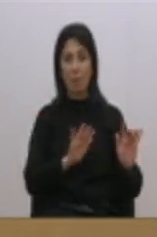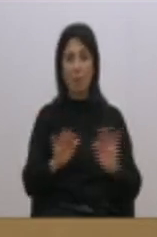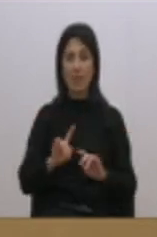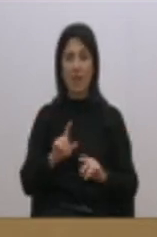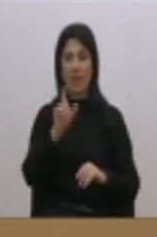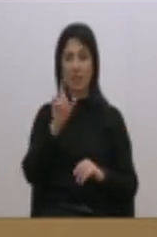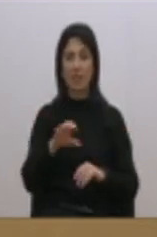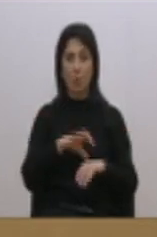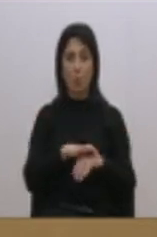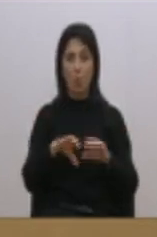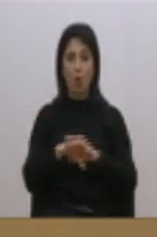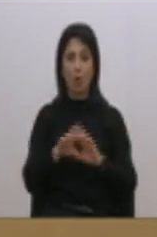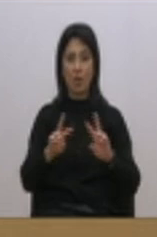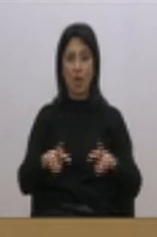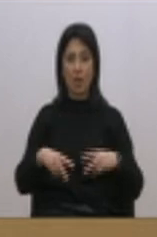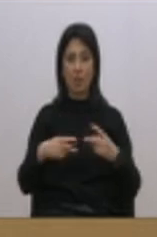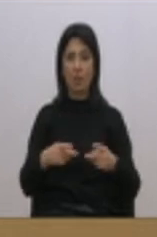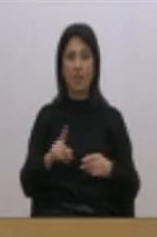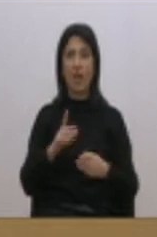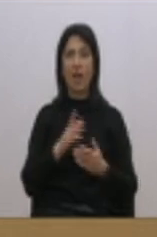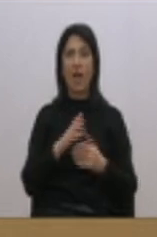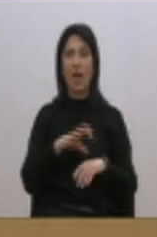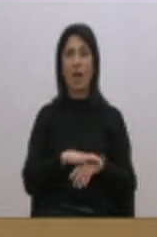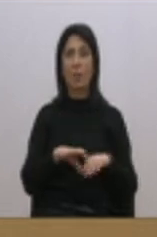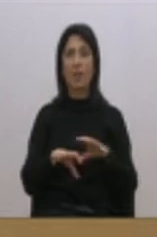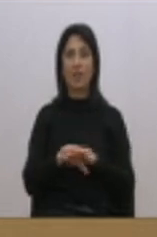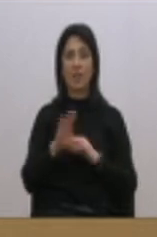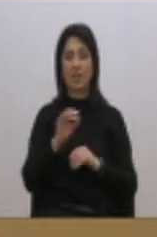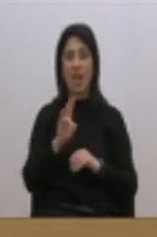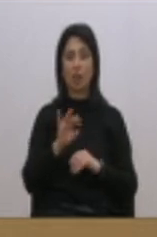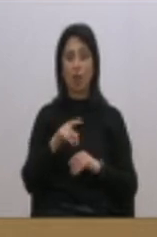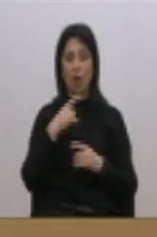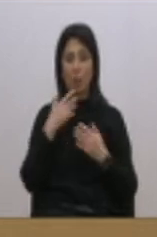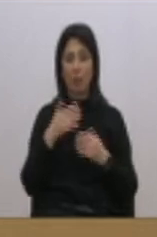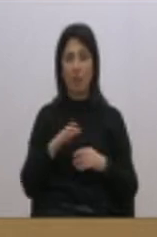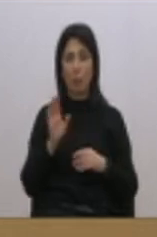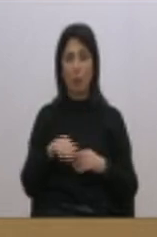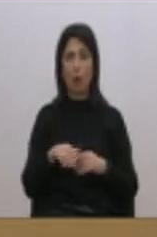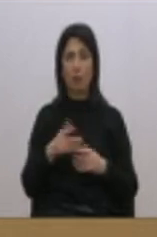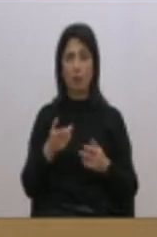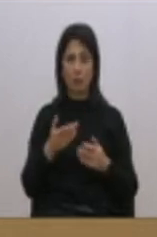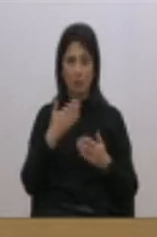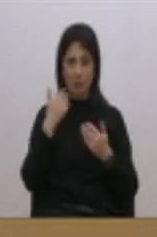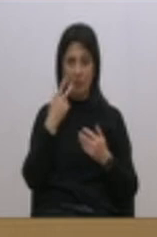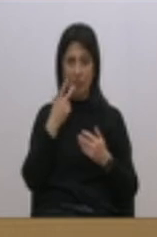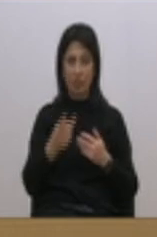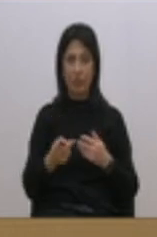rats adamians monadaktsebs. Ra aris mona, Sandro kilaparak amaze, mara modi martvat primitivulat chevkhedot.